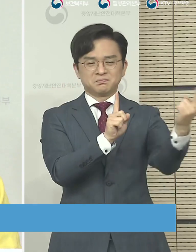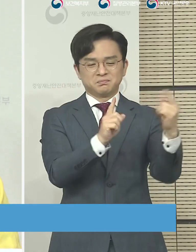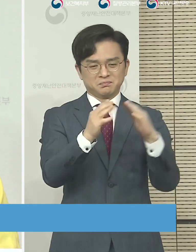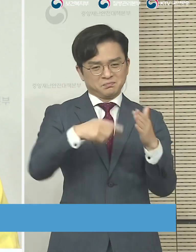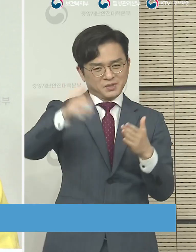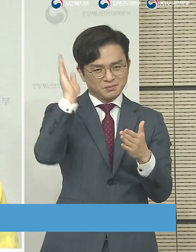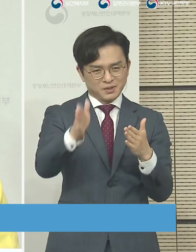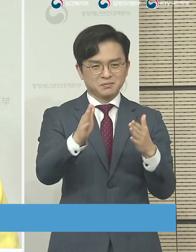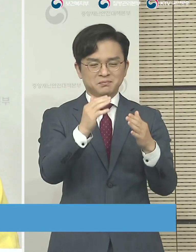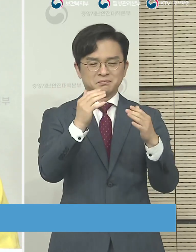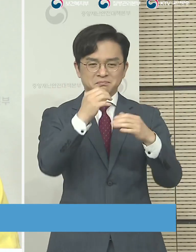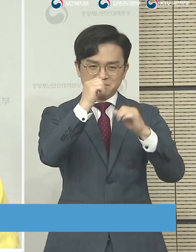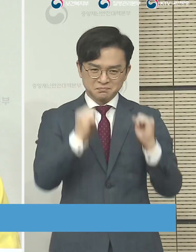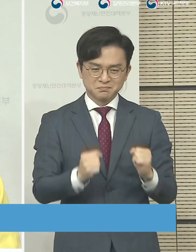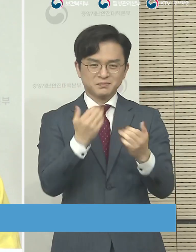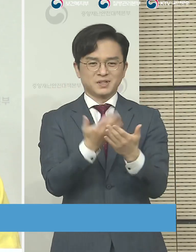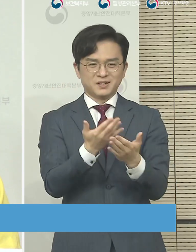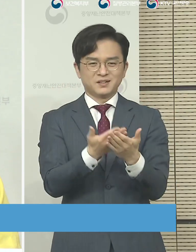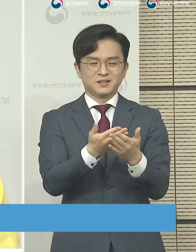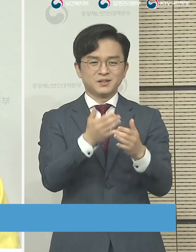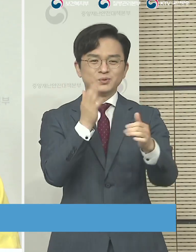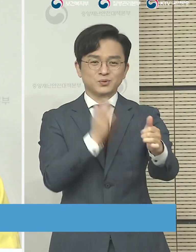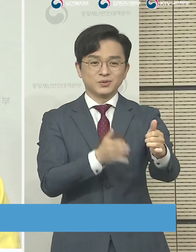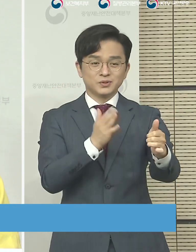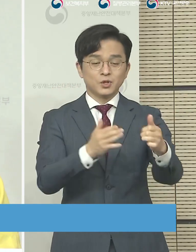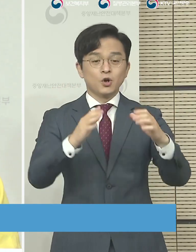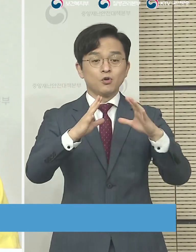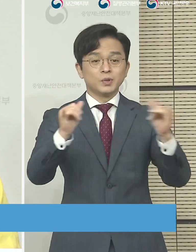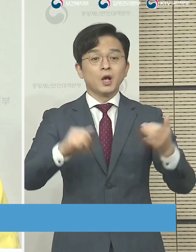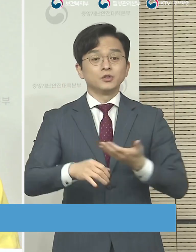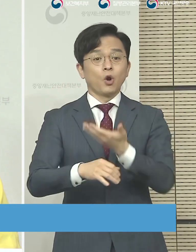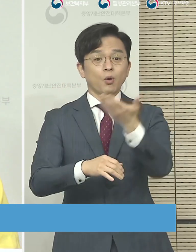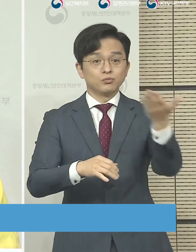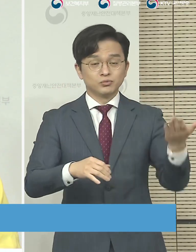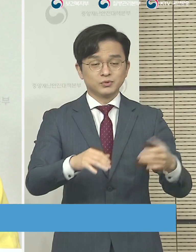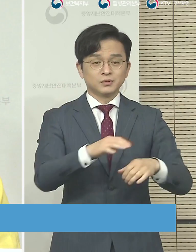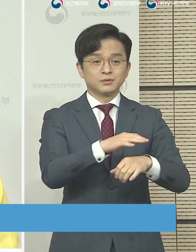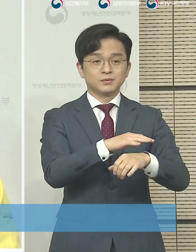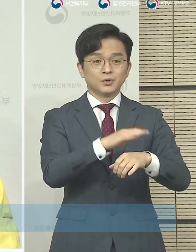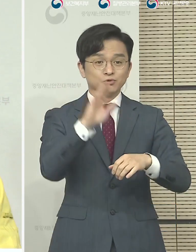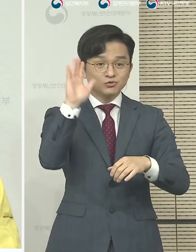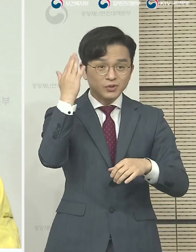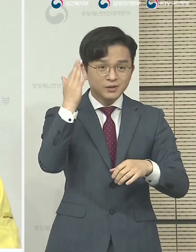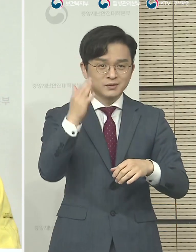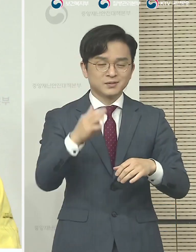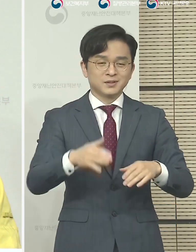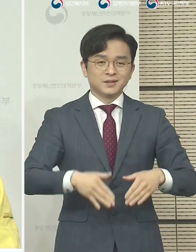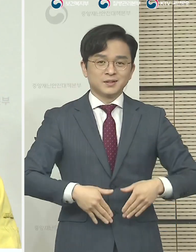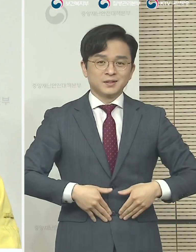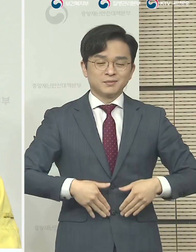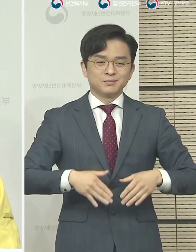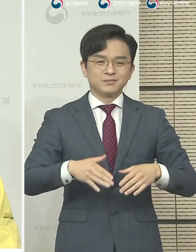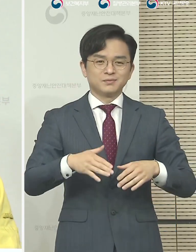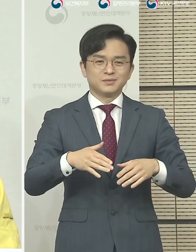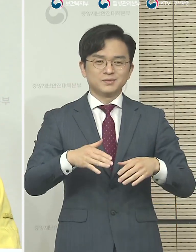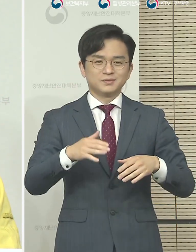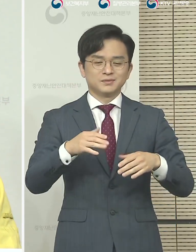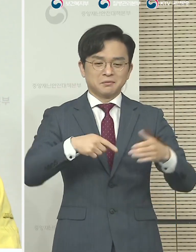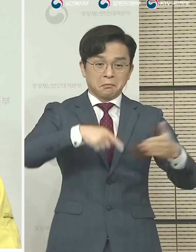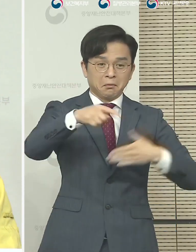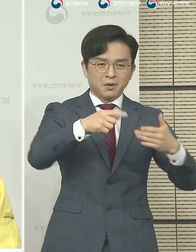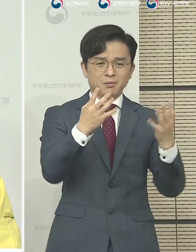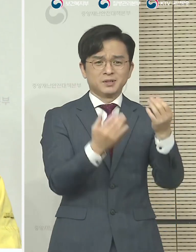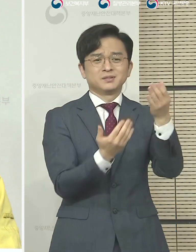거리두기에 피로감을 느끼고 있어 국민들의 참여도가 점점 떨어지는 상황입니다. 특히 내일은 총선으로